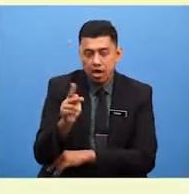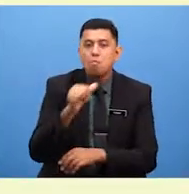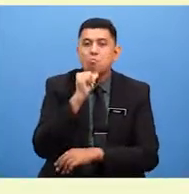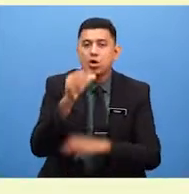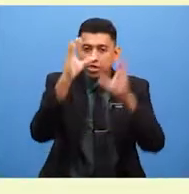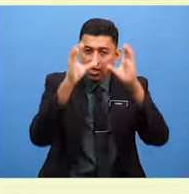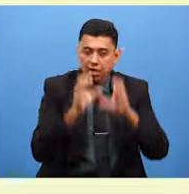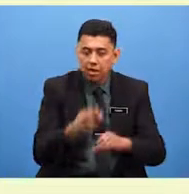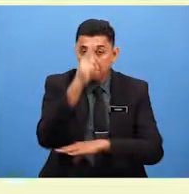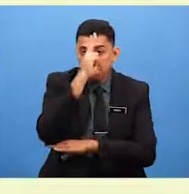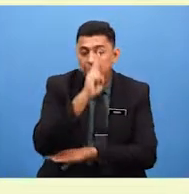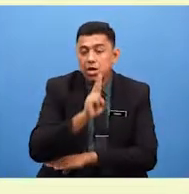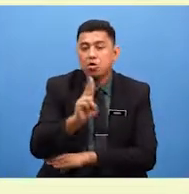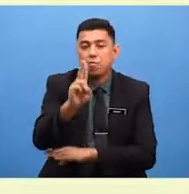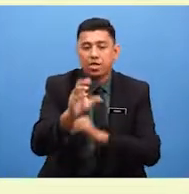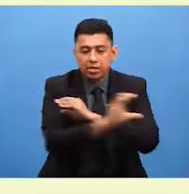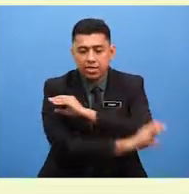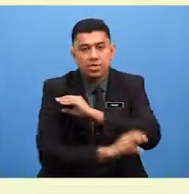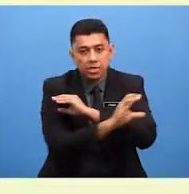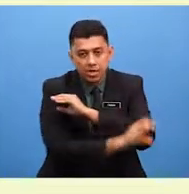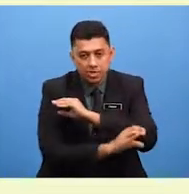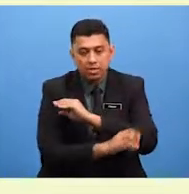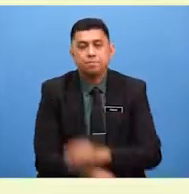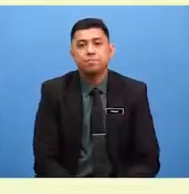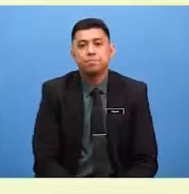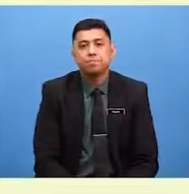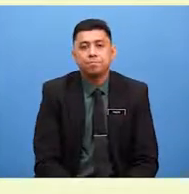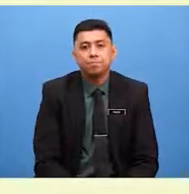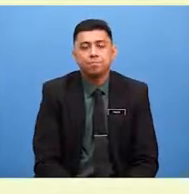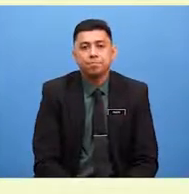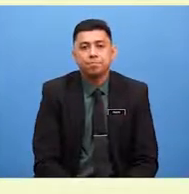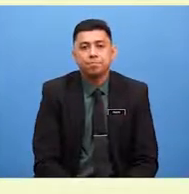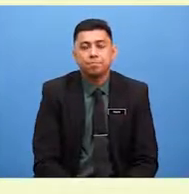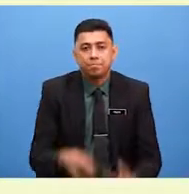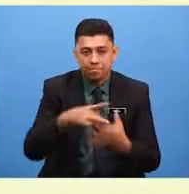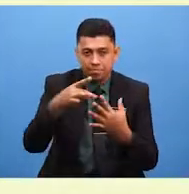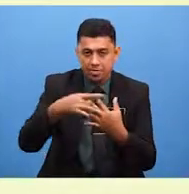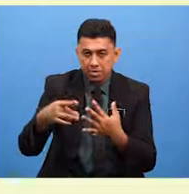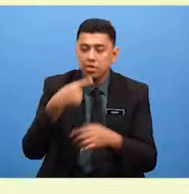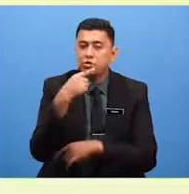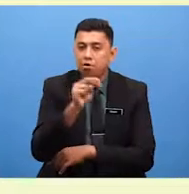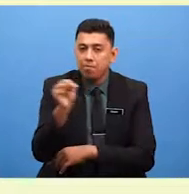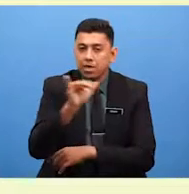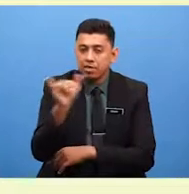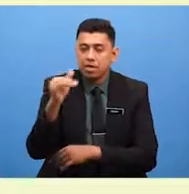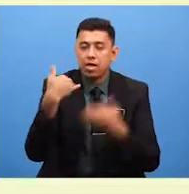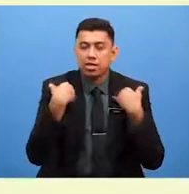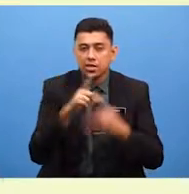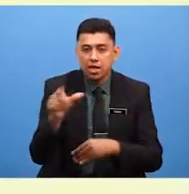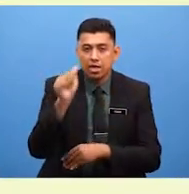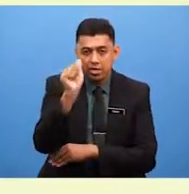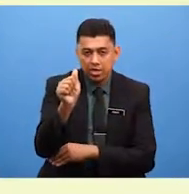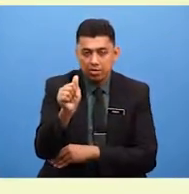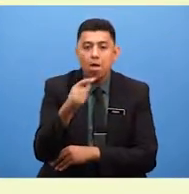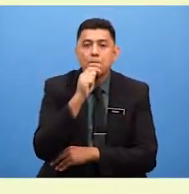manakah bukan cara menghormati negara? Pilihan jawapannya adalah